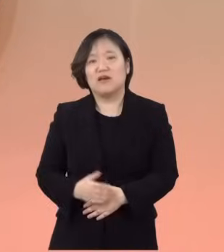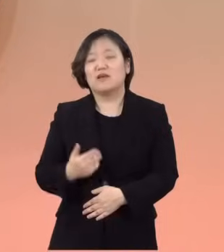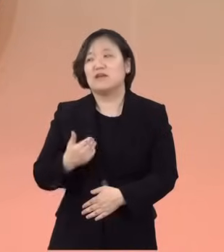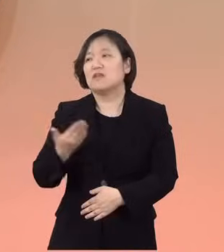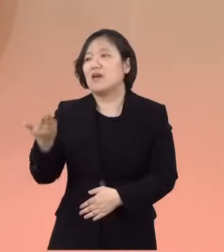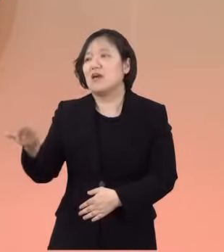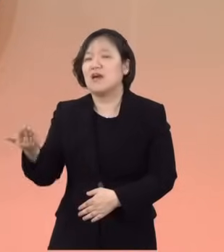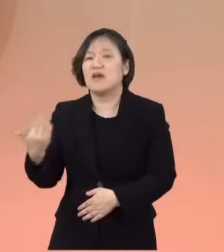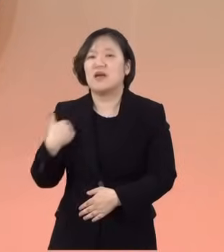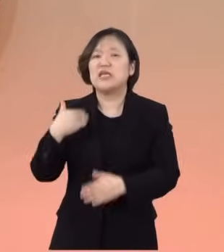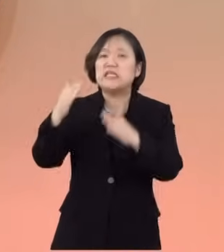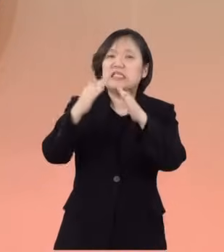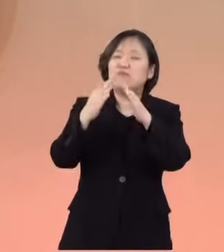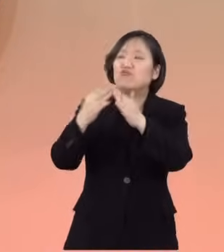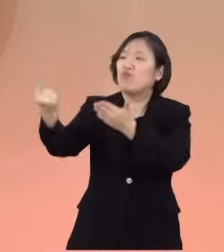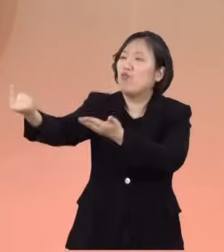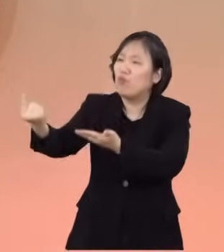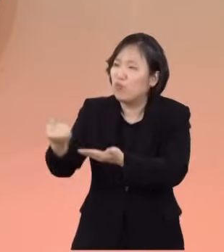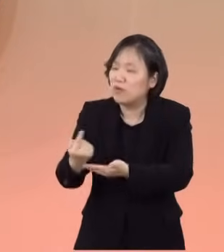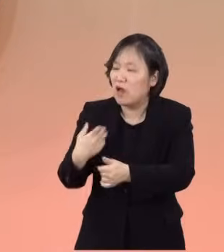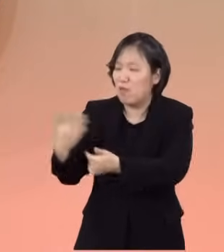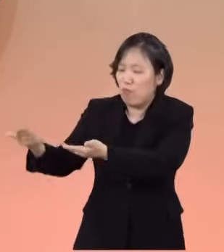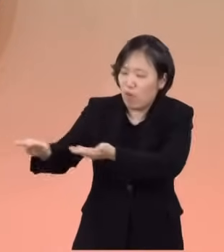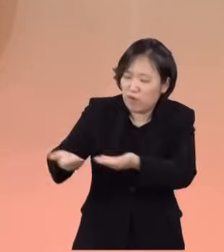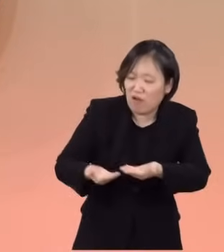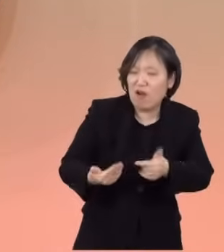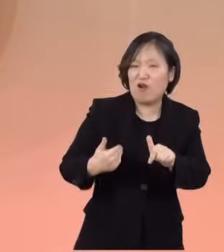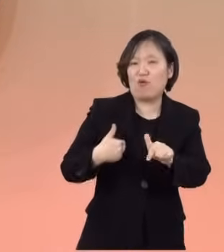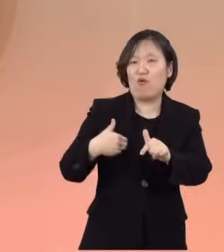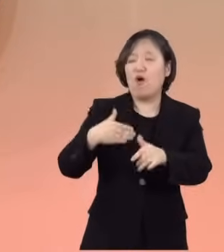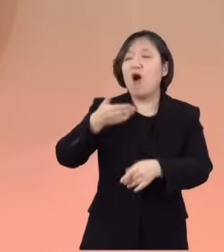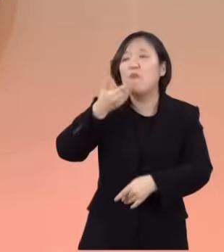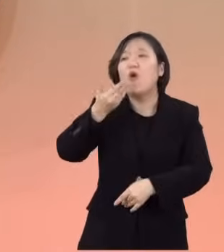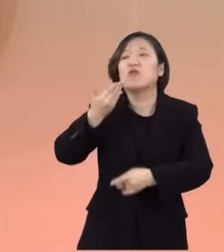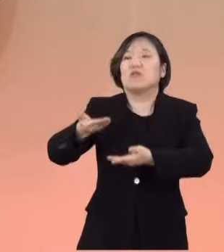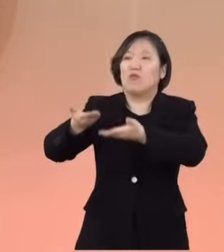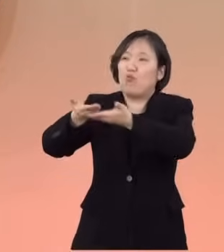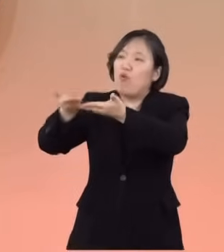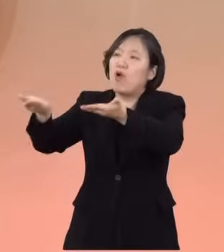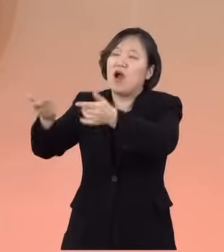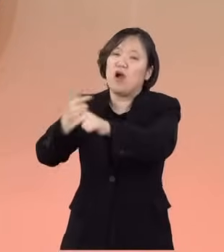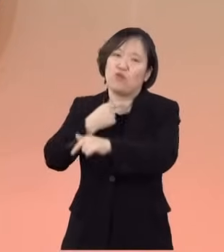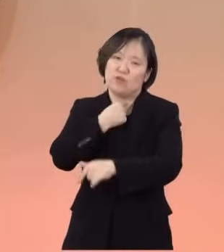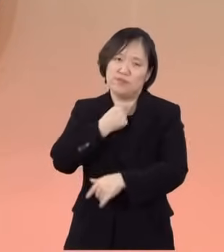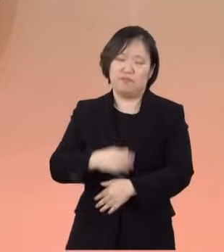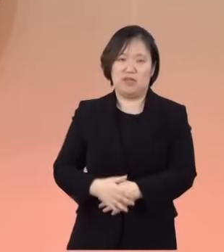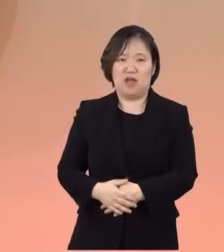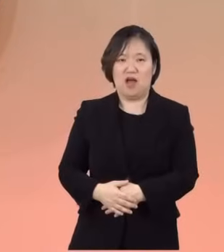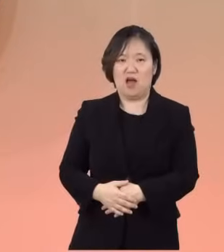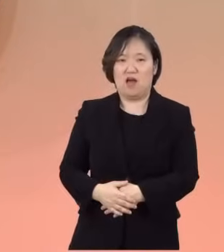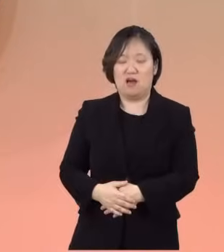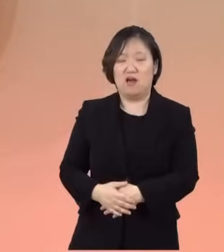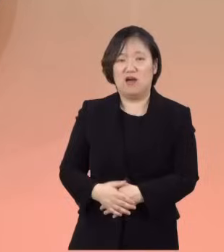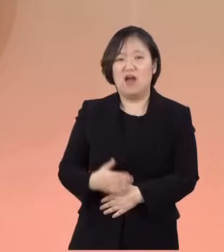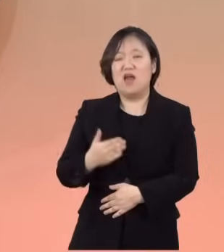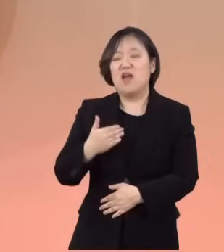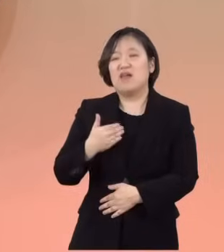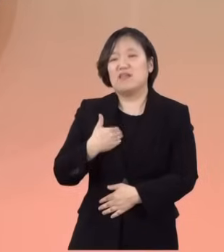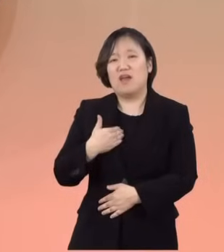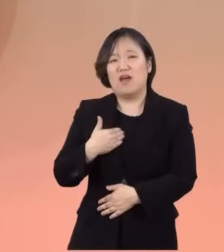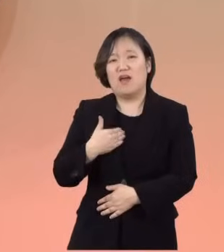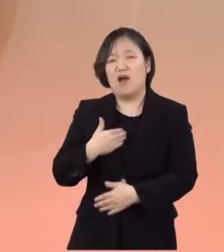제가 집으로 모셔서 공양을 올리고자 하니 부디 거절하지 마시고 제가